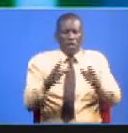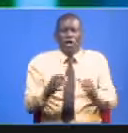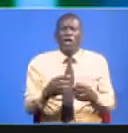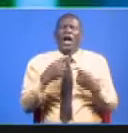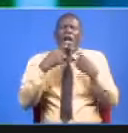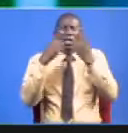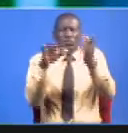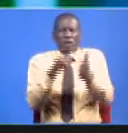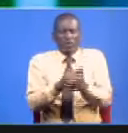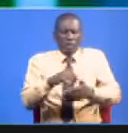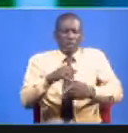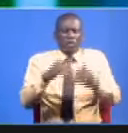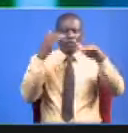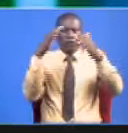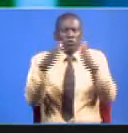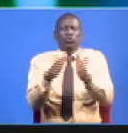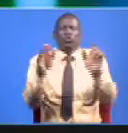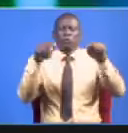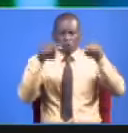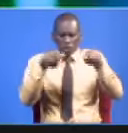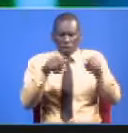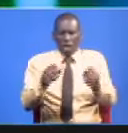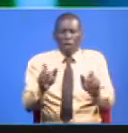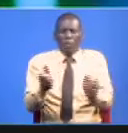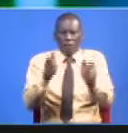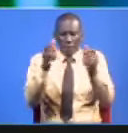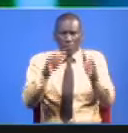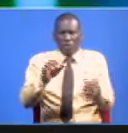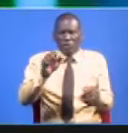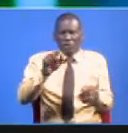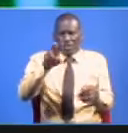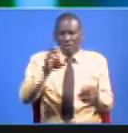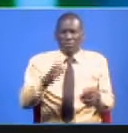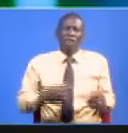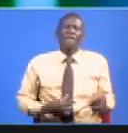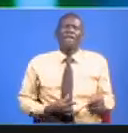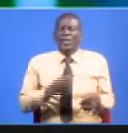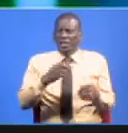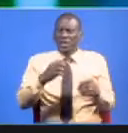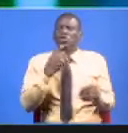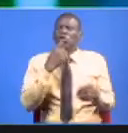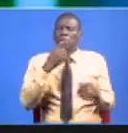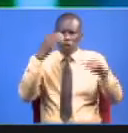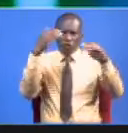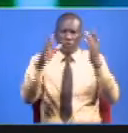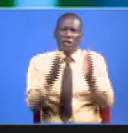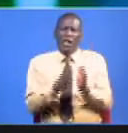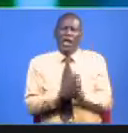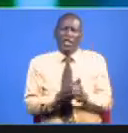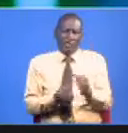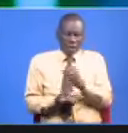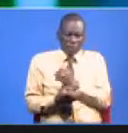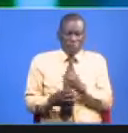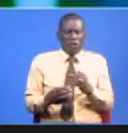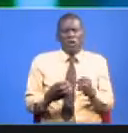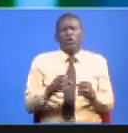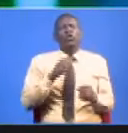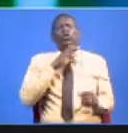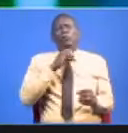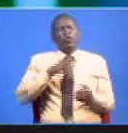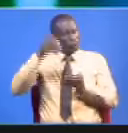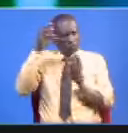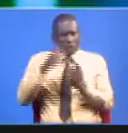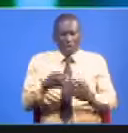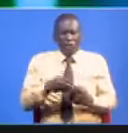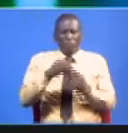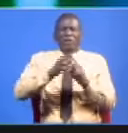rasmi hii leo. Mwanahabari wetu Steve Keter alitembelea chuo hicho na anatuelezea kilio cha wanafunzi, kiwemo wanafunzi wa